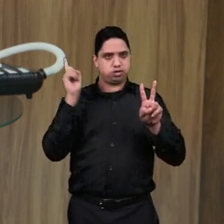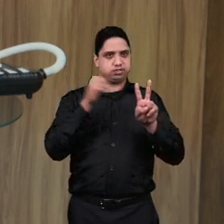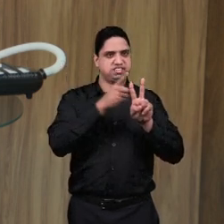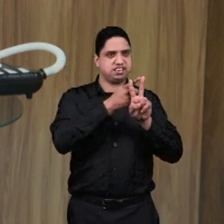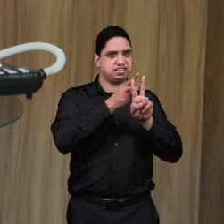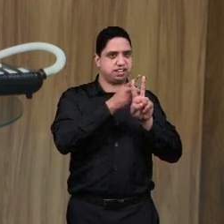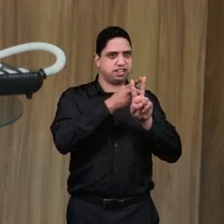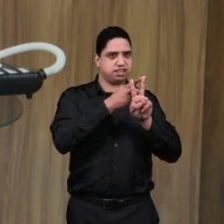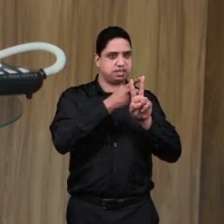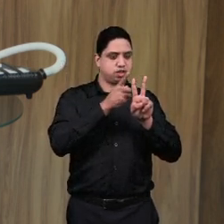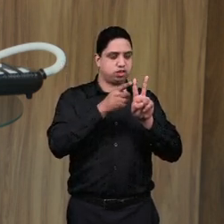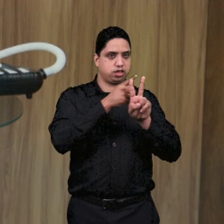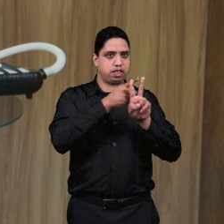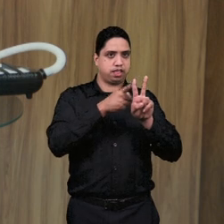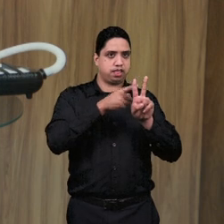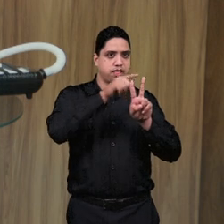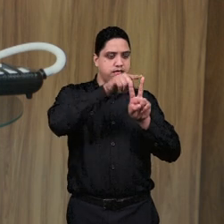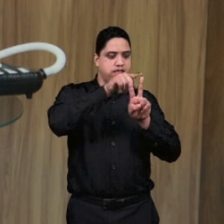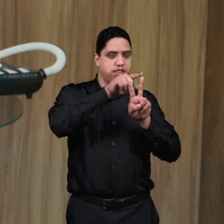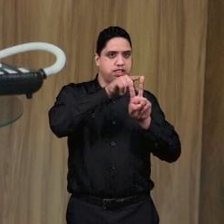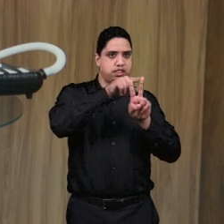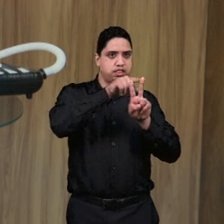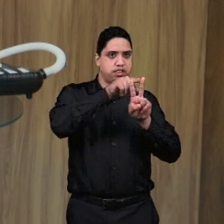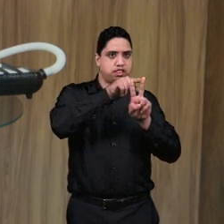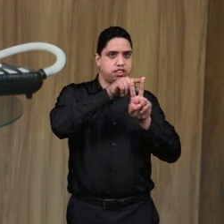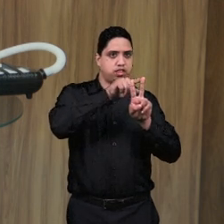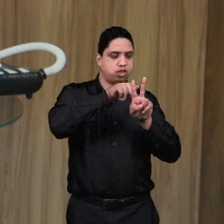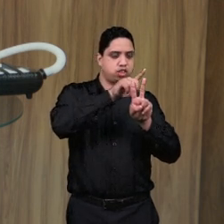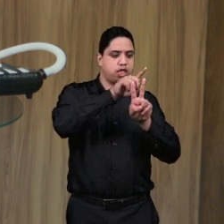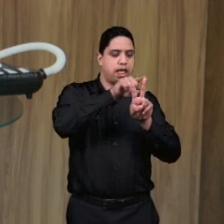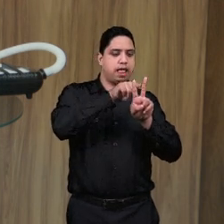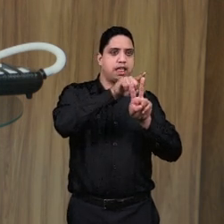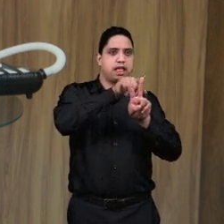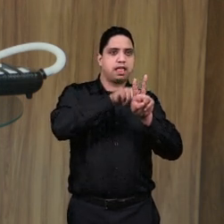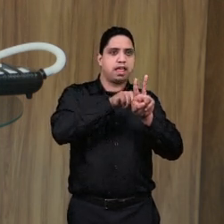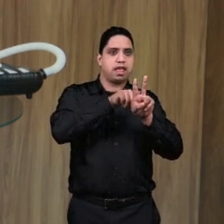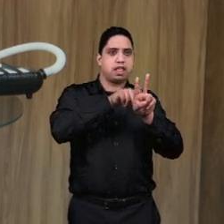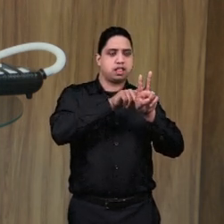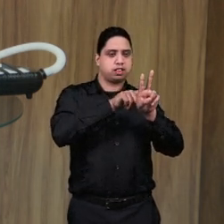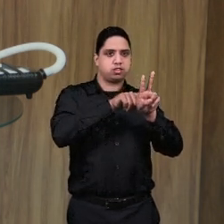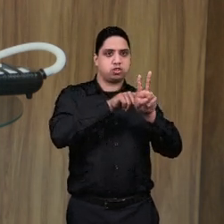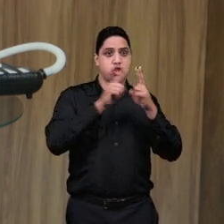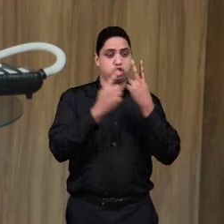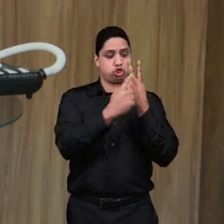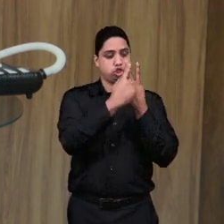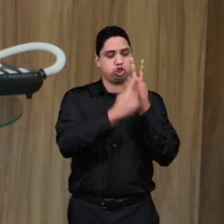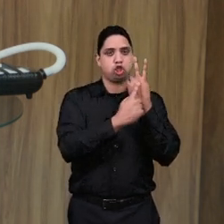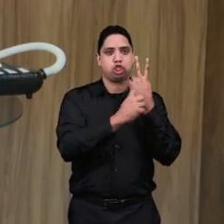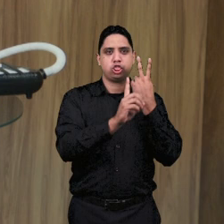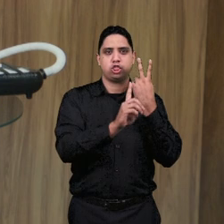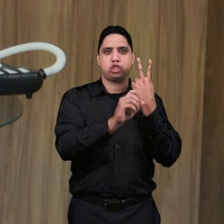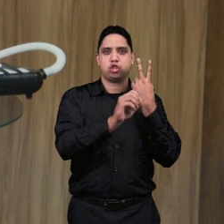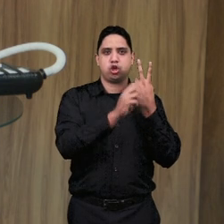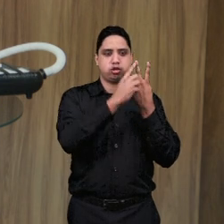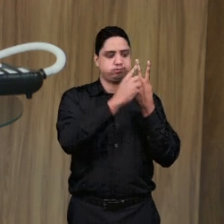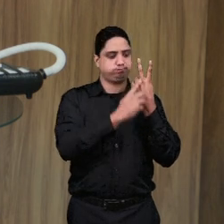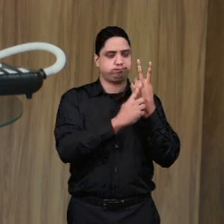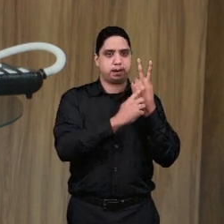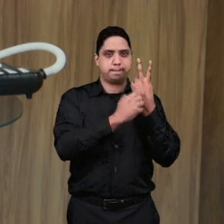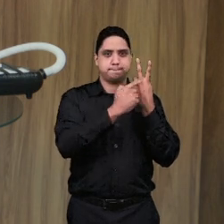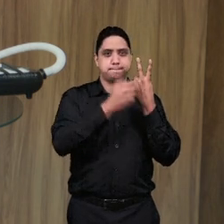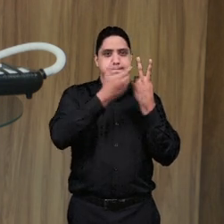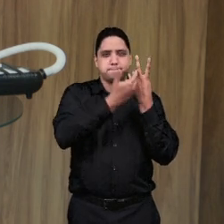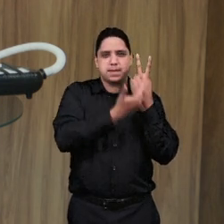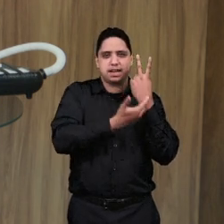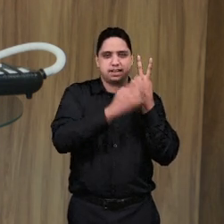touche, la blanche, c'est la note Do. Et ainsi, nous allons faire tous